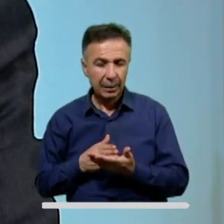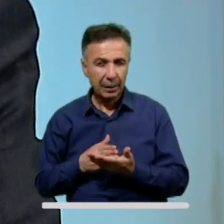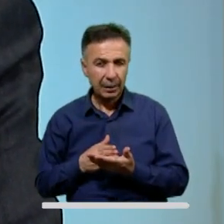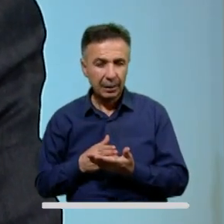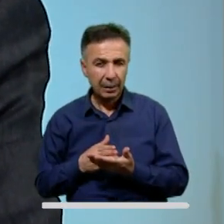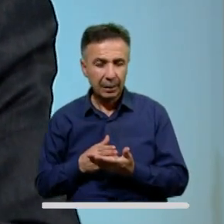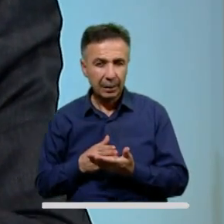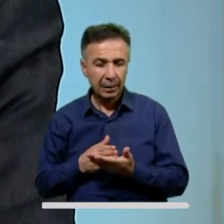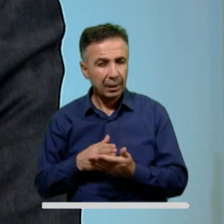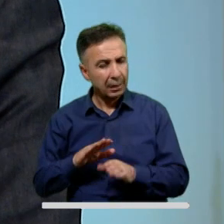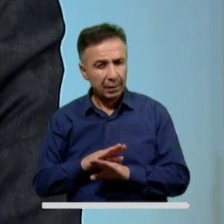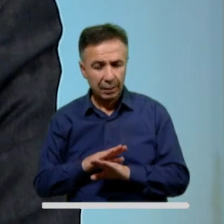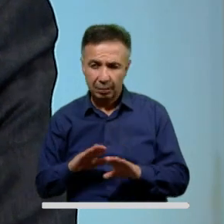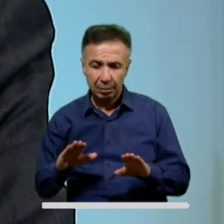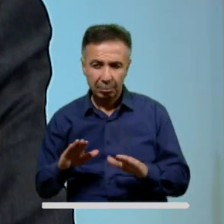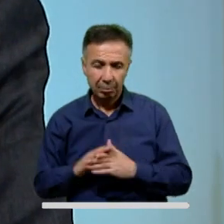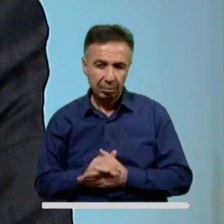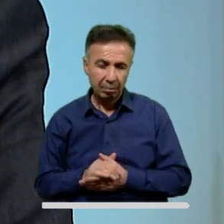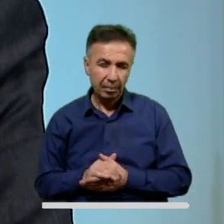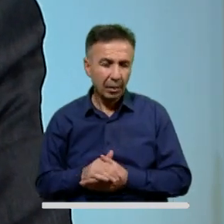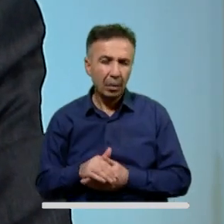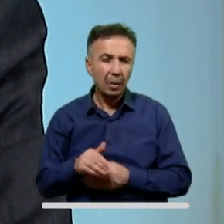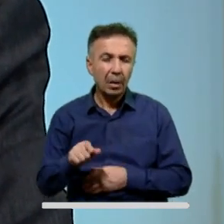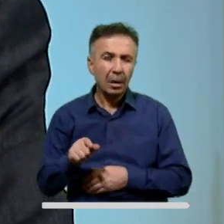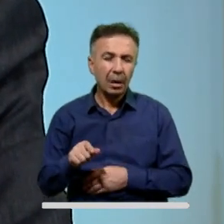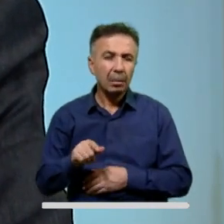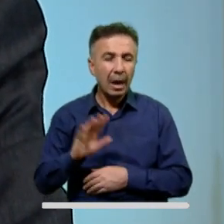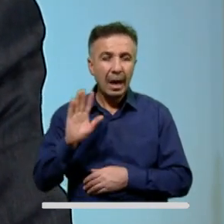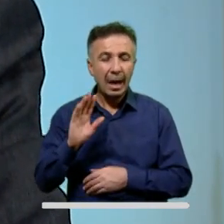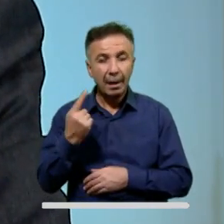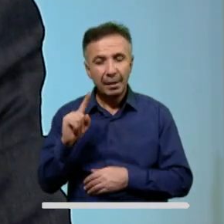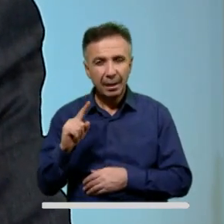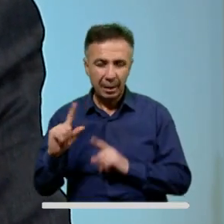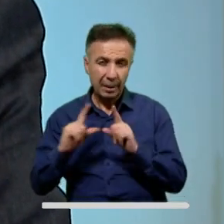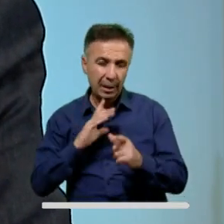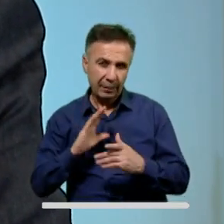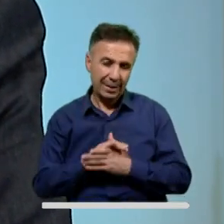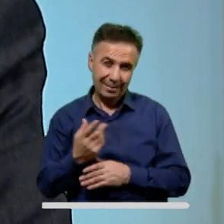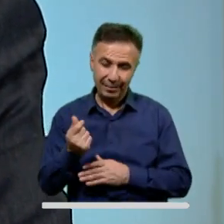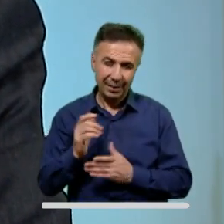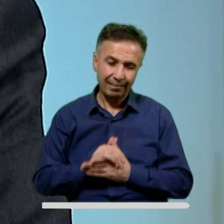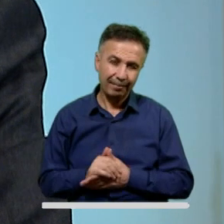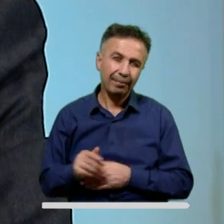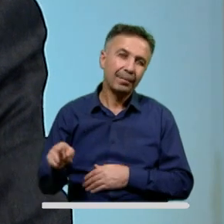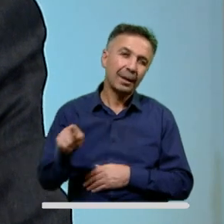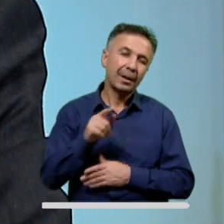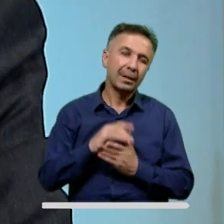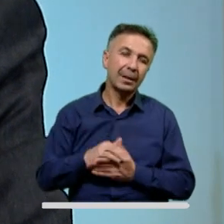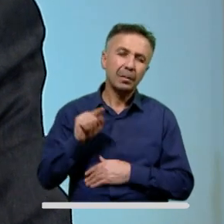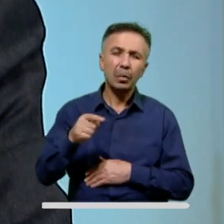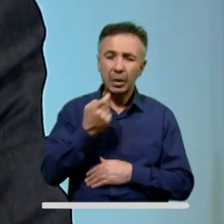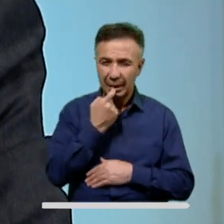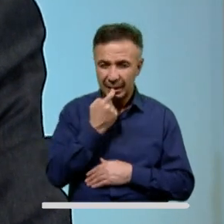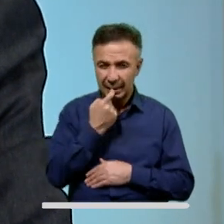görebildiniz, karşılayabildiniz. O insanın neye ihtiyacı var? Bir 50 bin liraya daha ihtiyacı var mesela. Siz bu